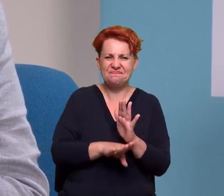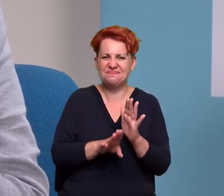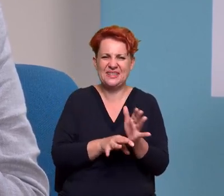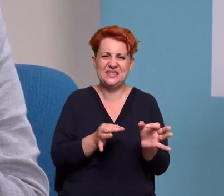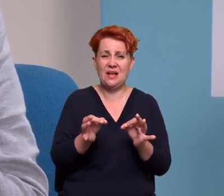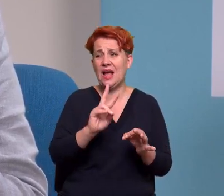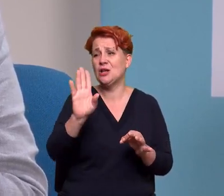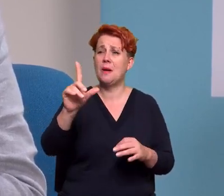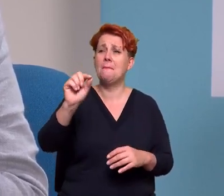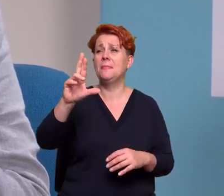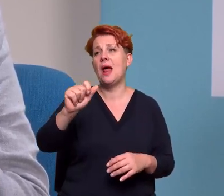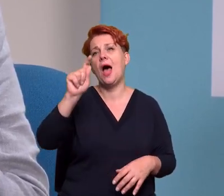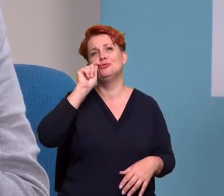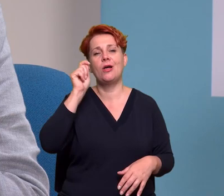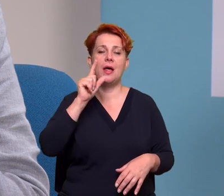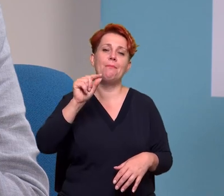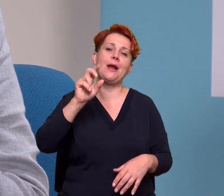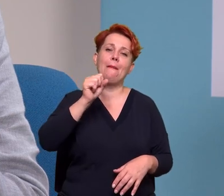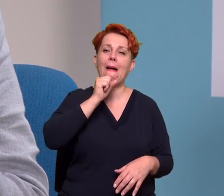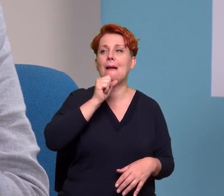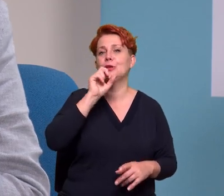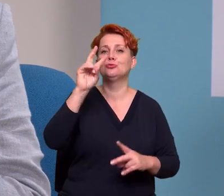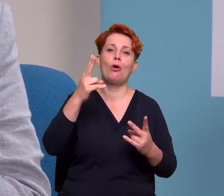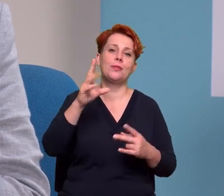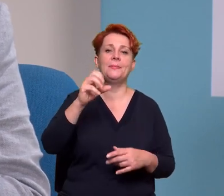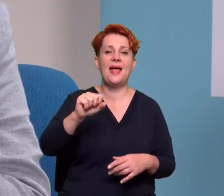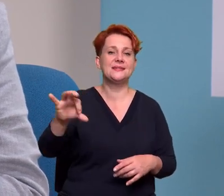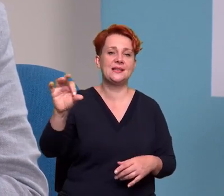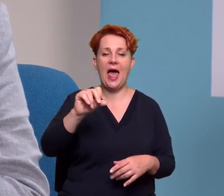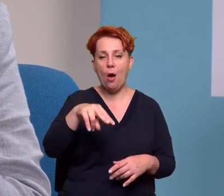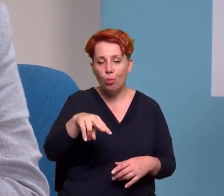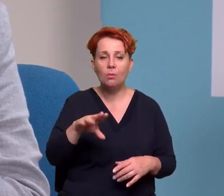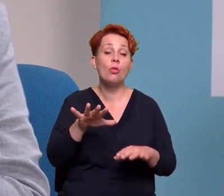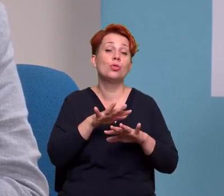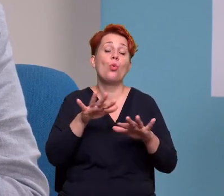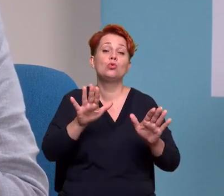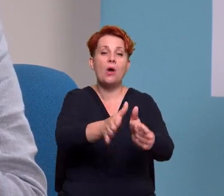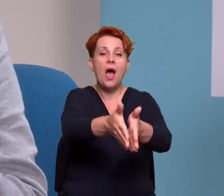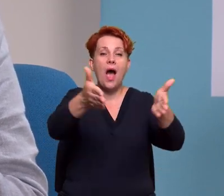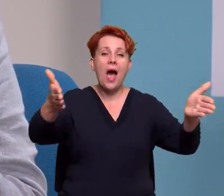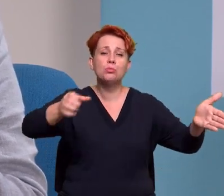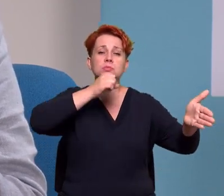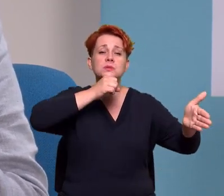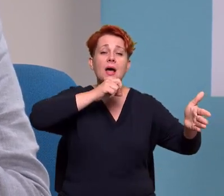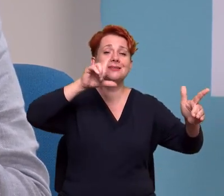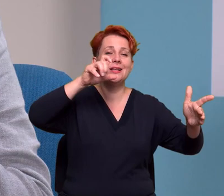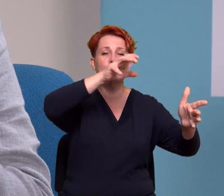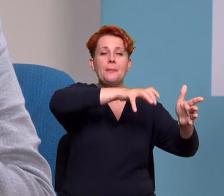mają jakiegoś pradziadka albo prababcie z Breslau, ponieważ tyle zostało albumów ze starymi fotografiami,